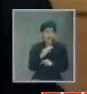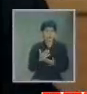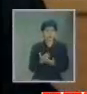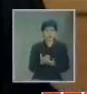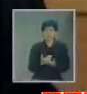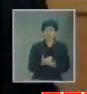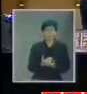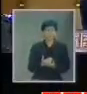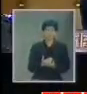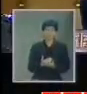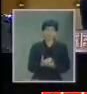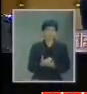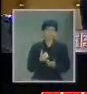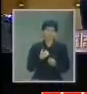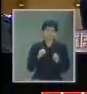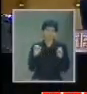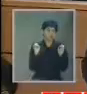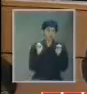ง